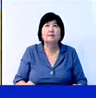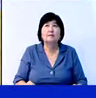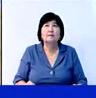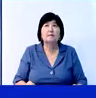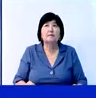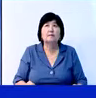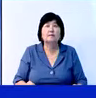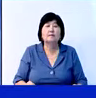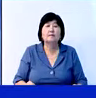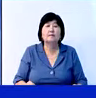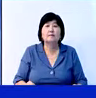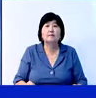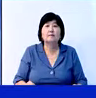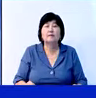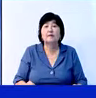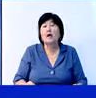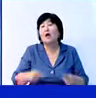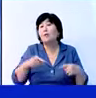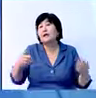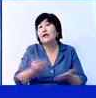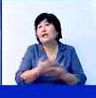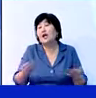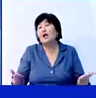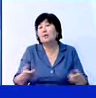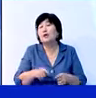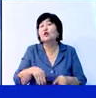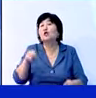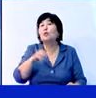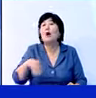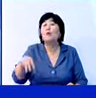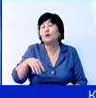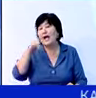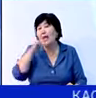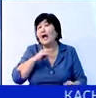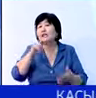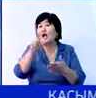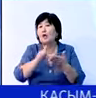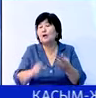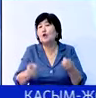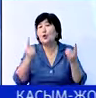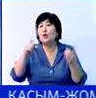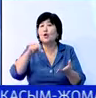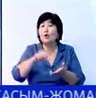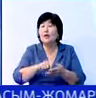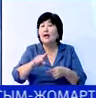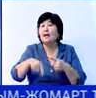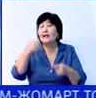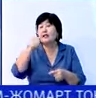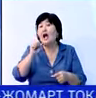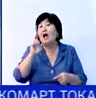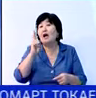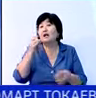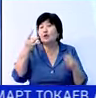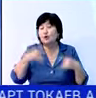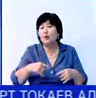ауданынан. Басқа да ақпараттар: Жұбан Молдағалиев қазақ поэзиясының көрнекті өкілі. Келер жылы ақынның